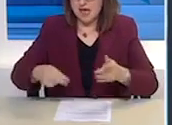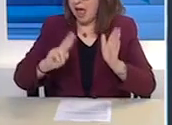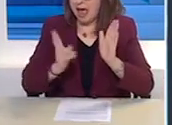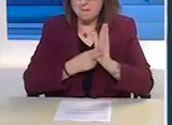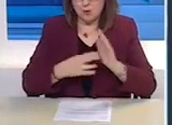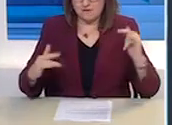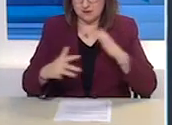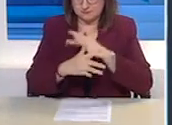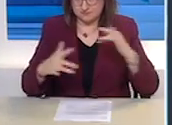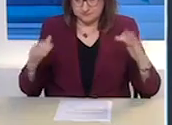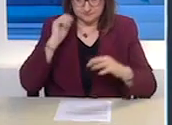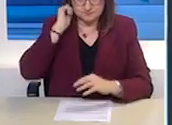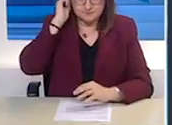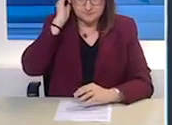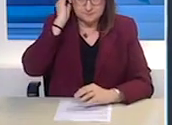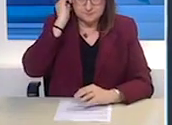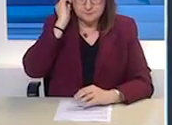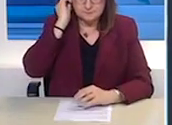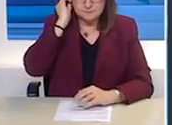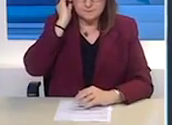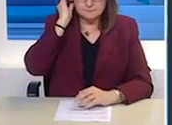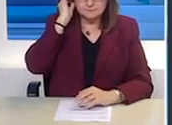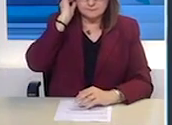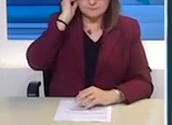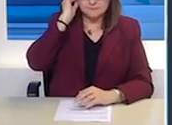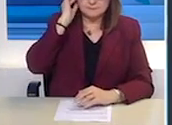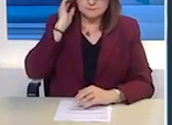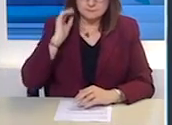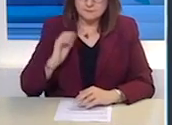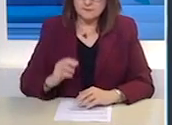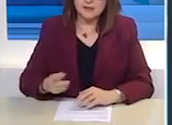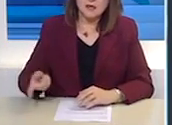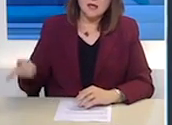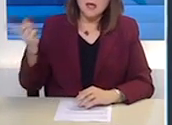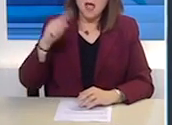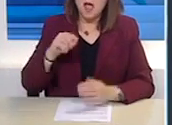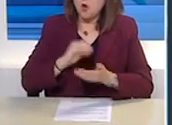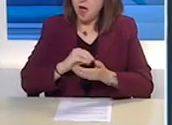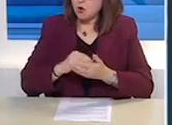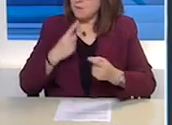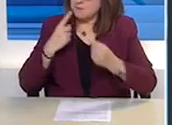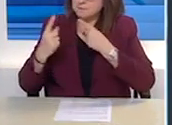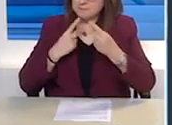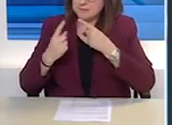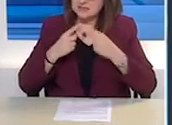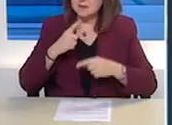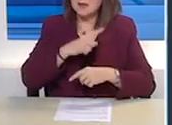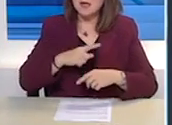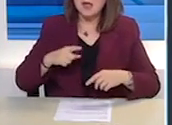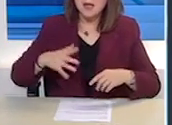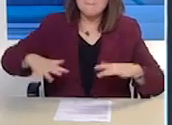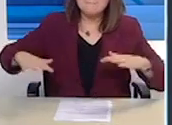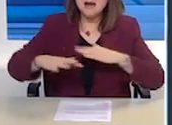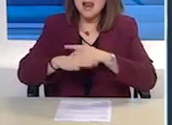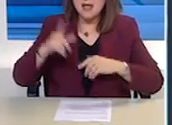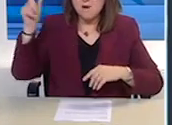Επίσης, με απόφαση πολιτικής προστασίας, κατόπιν σχετικής επικοινωνίας με τον Δήμαρχο Βόλου, κύριο Αχιλέα Μπέο, αποφασίζει το περιορισμός κίνησης πολιτών στην